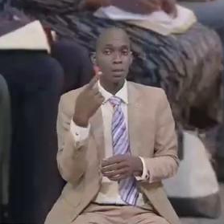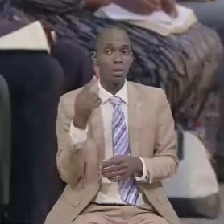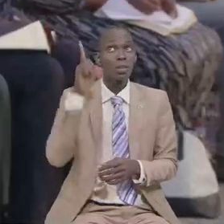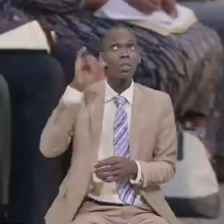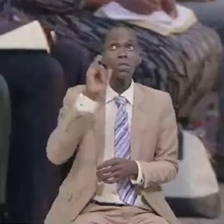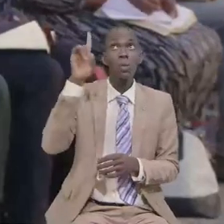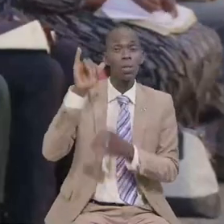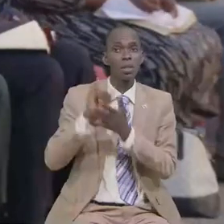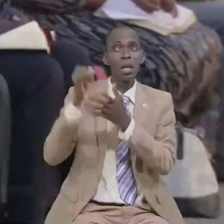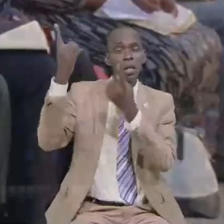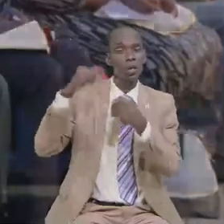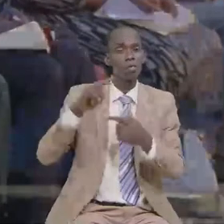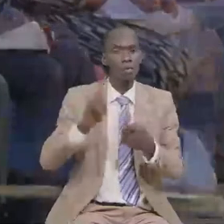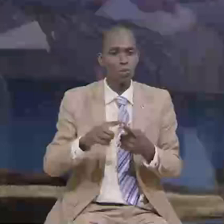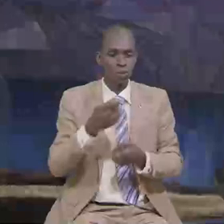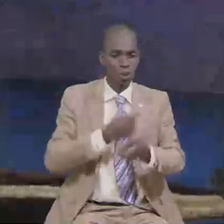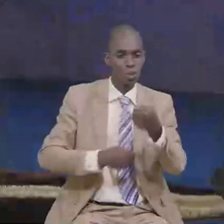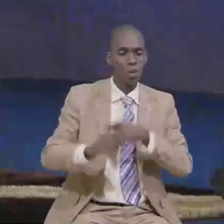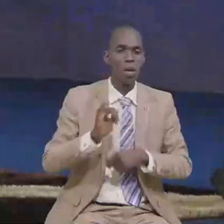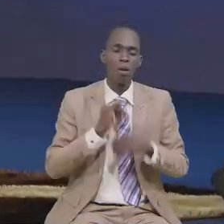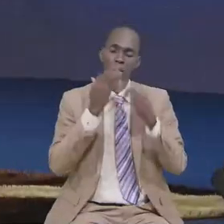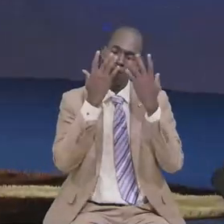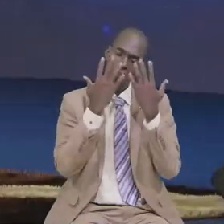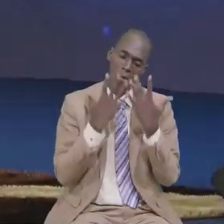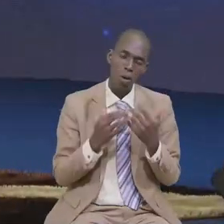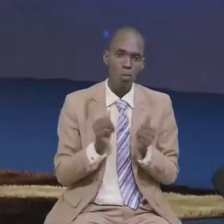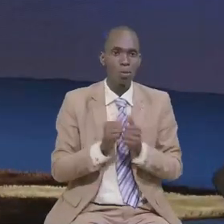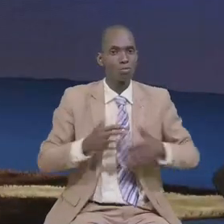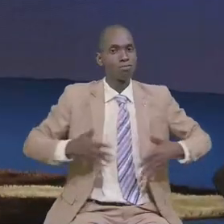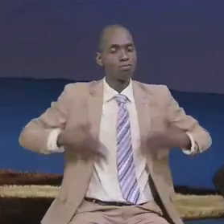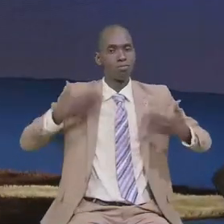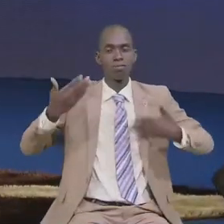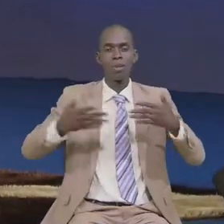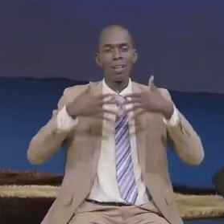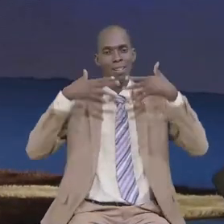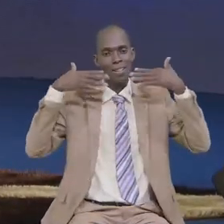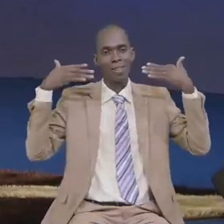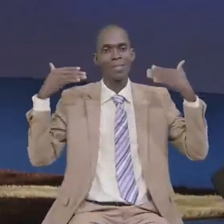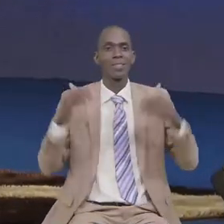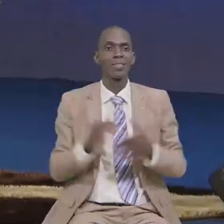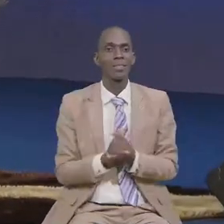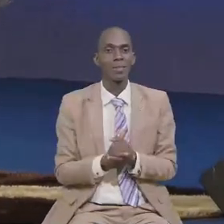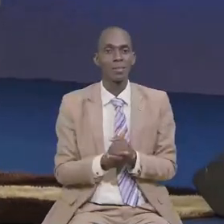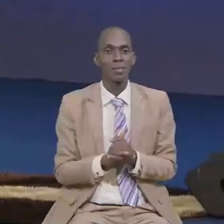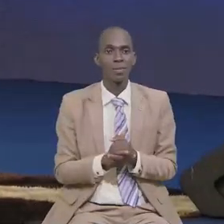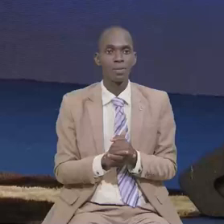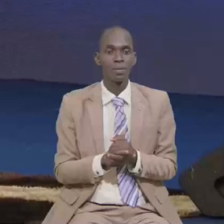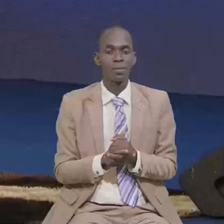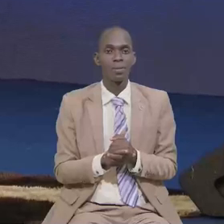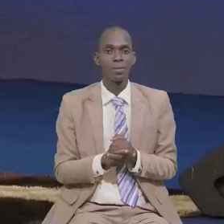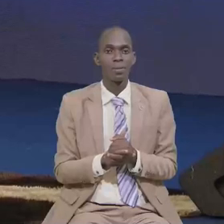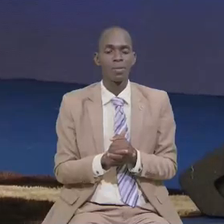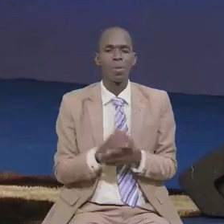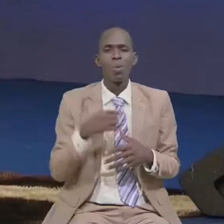C'est celui qui est venu remplacer la tristesse avec la joie. Qui